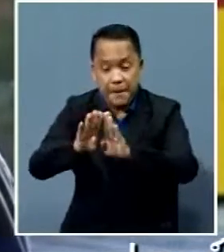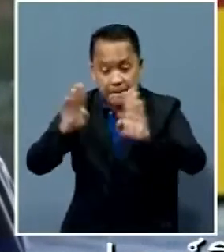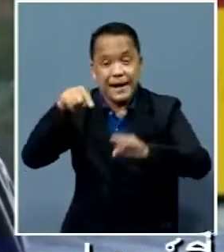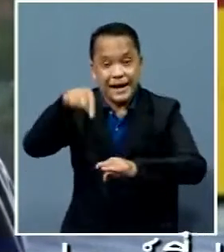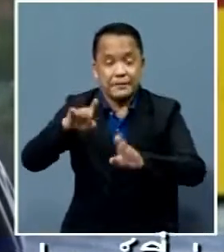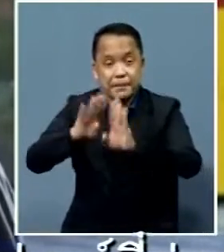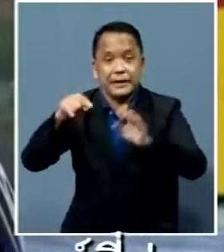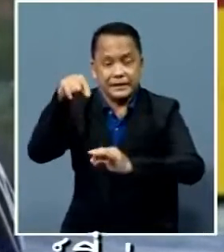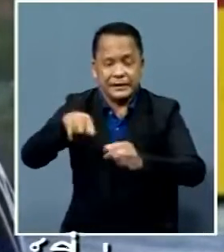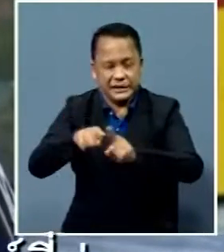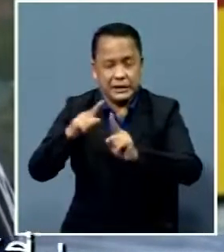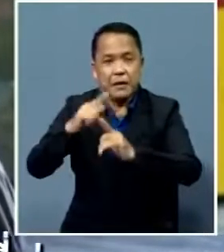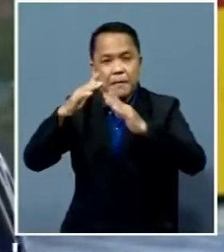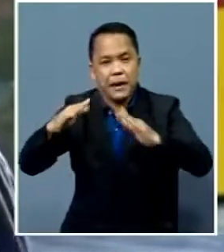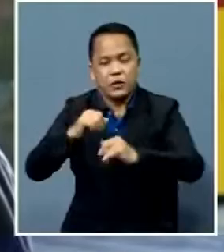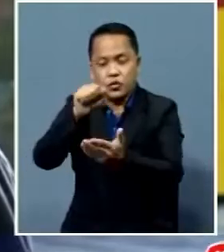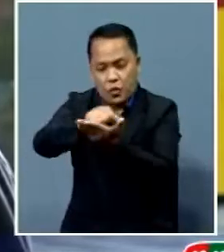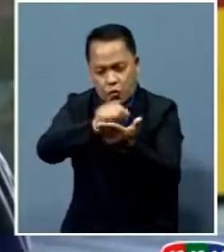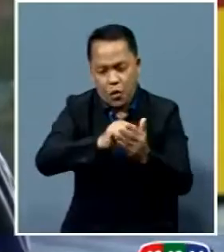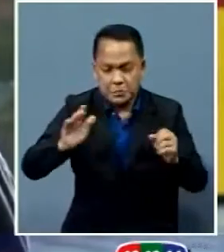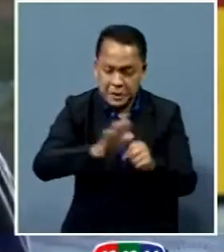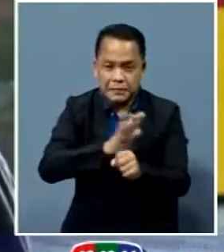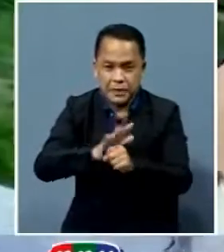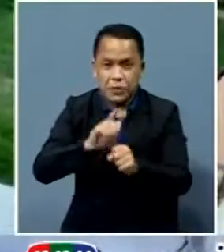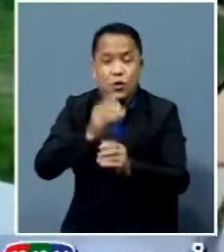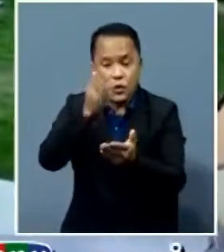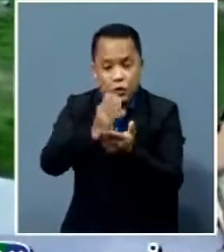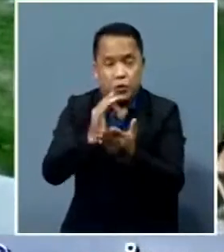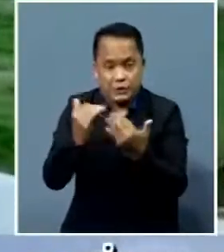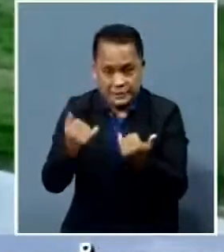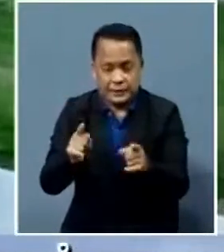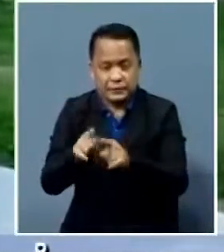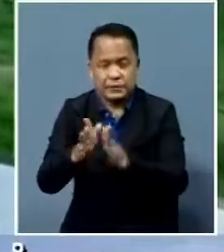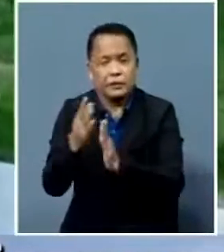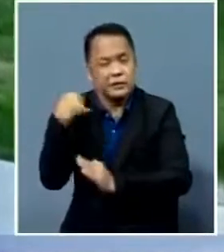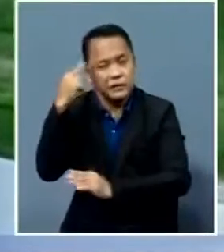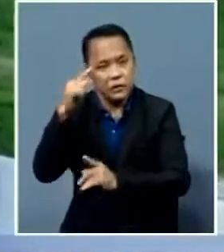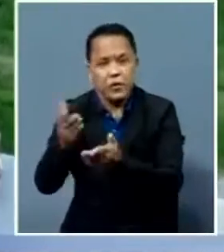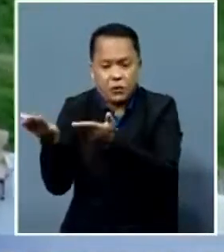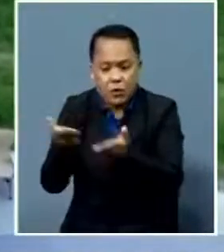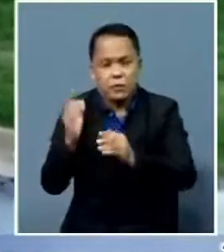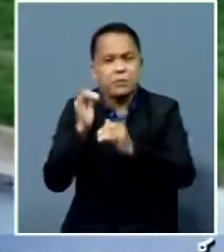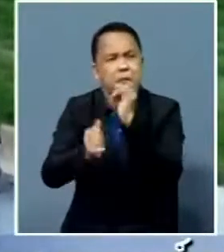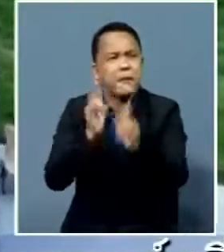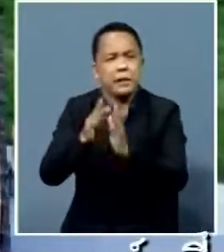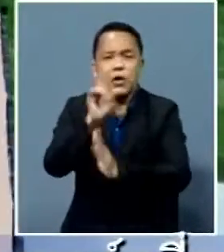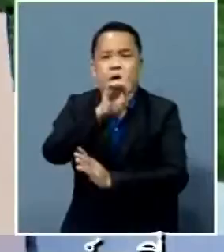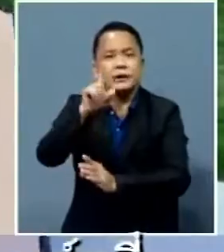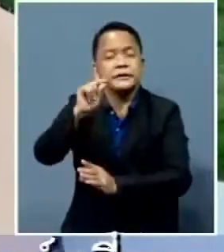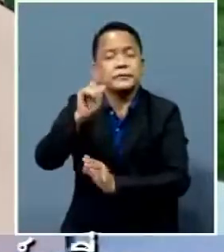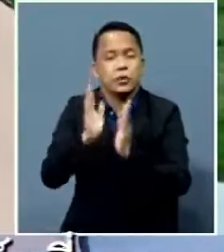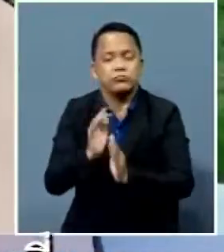แต่เปิดสถานที่แห่งนี้เต็นท์ที่พักจะถูกจองเต็มตลอดในช่วงวันหยุดสุดสัปดาห์โดยเรารับลูกค้าได้วันละประมาณ